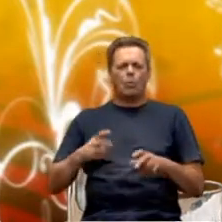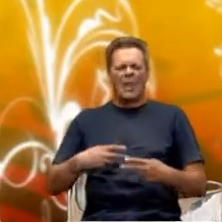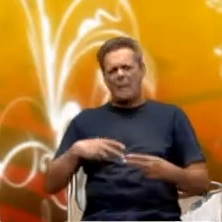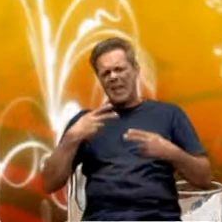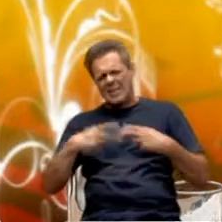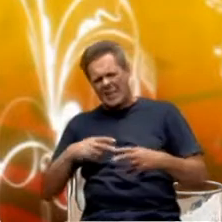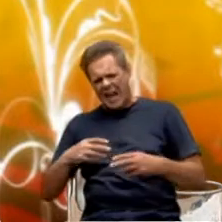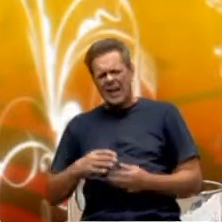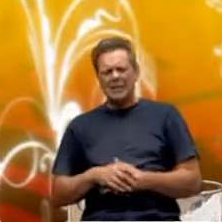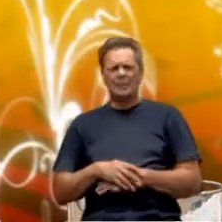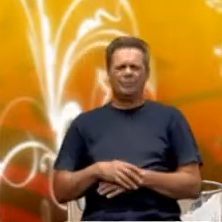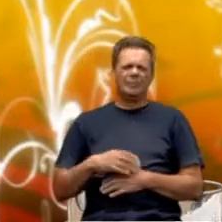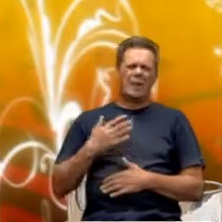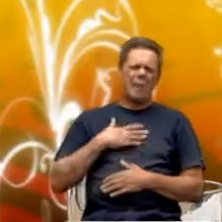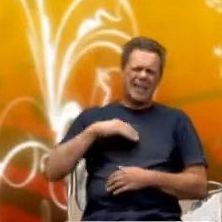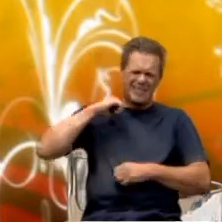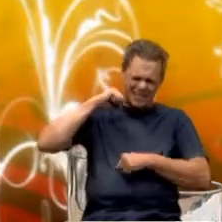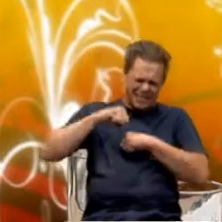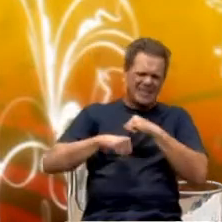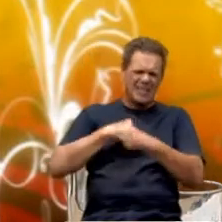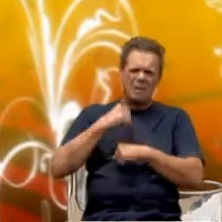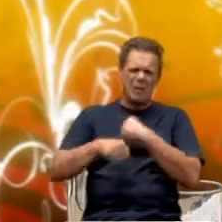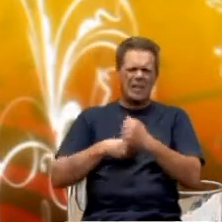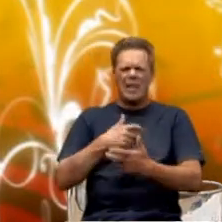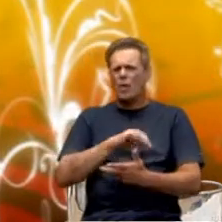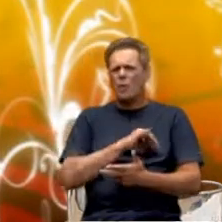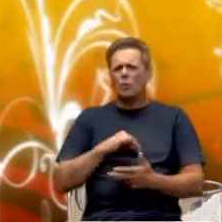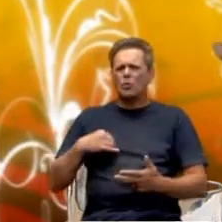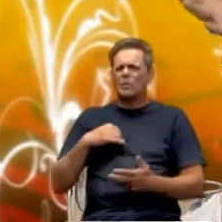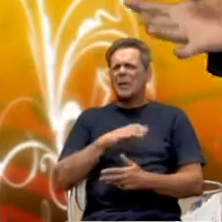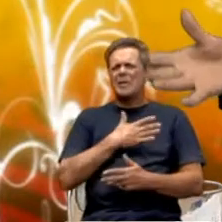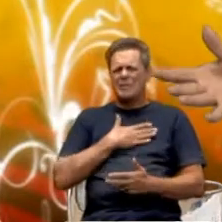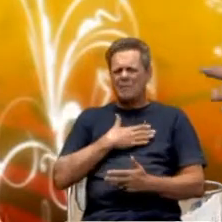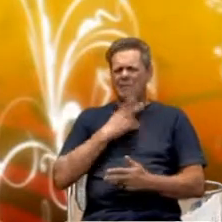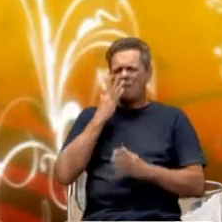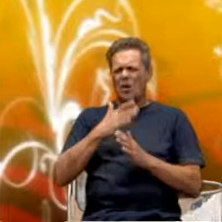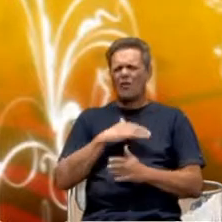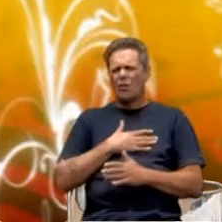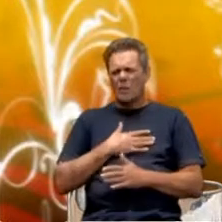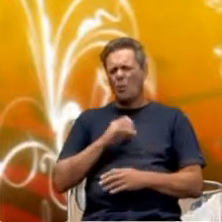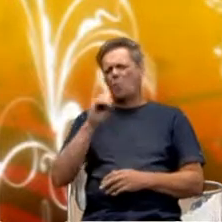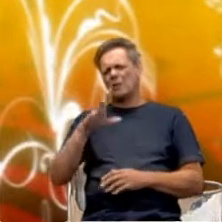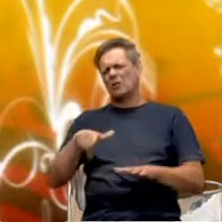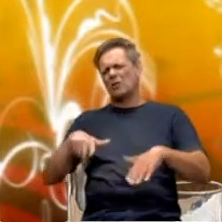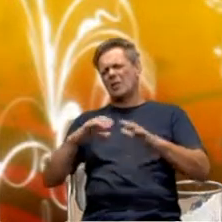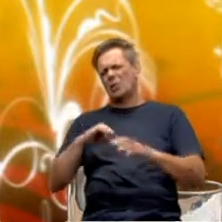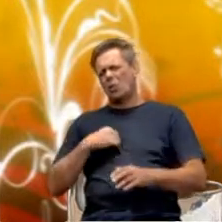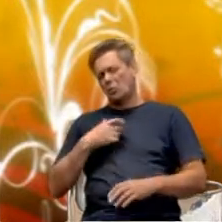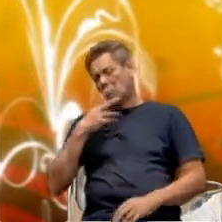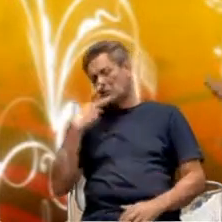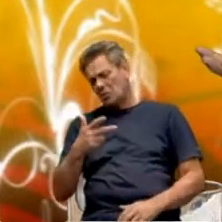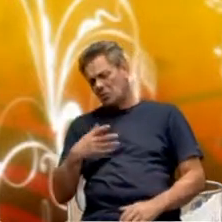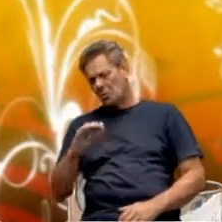nas smelje. Pa i ono malo što smo imali samopouzdanja, vi u 15. 17. neki ljudi u 30. pa